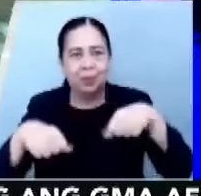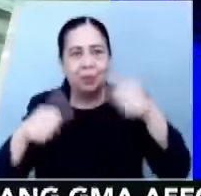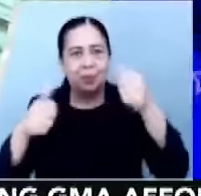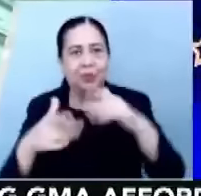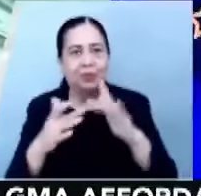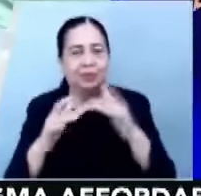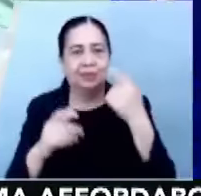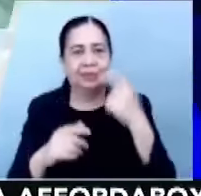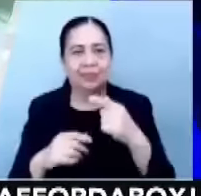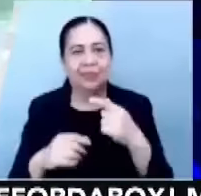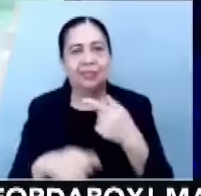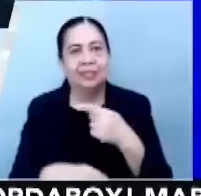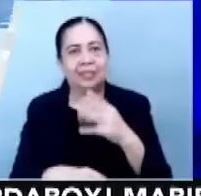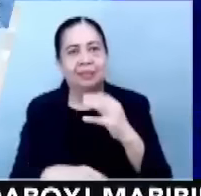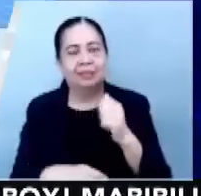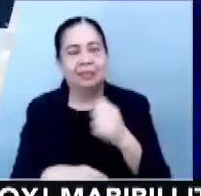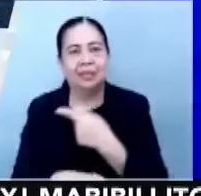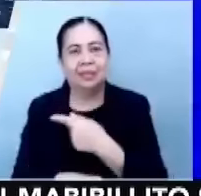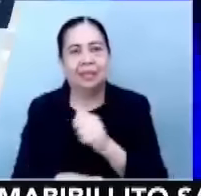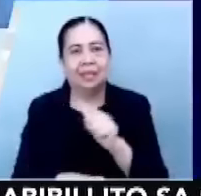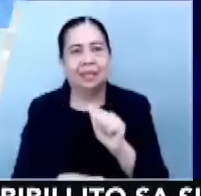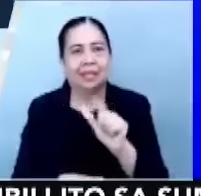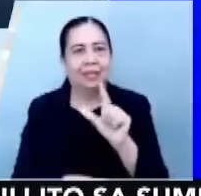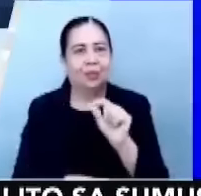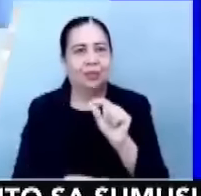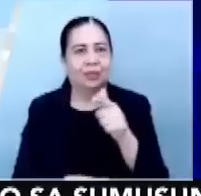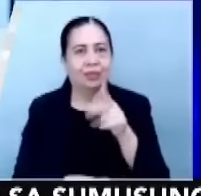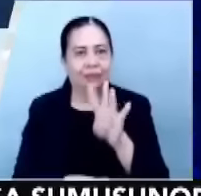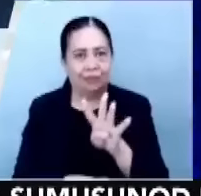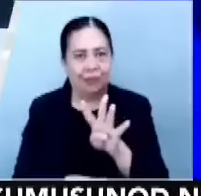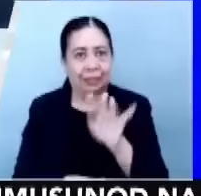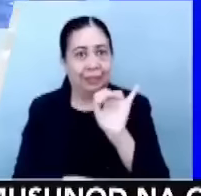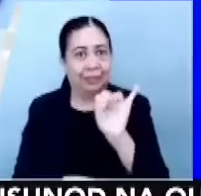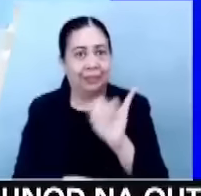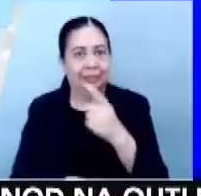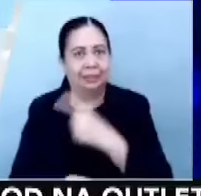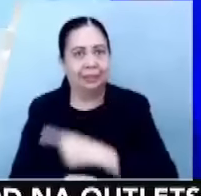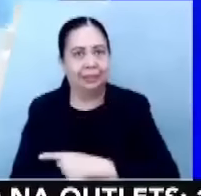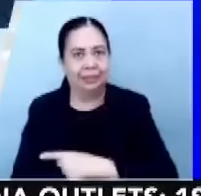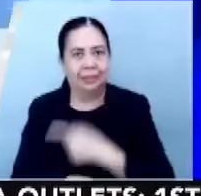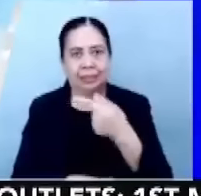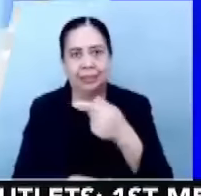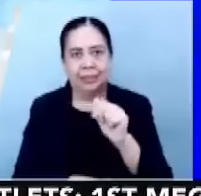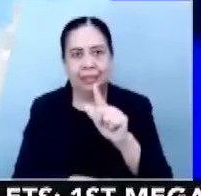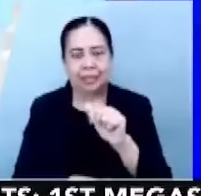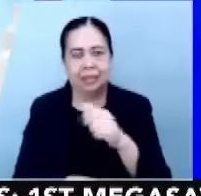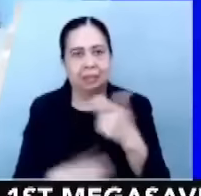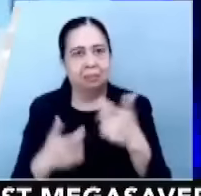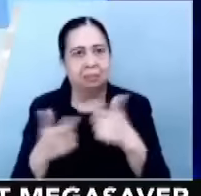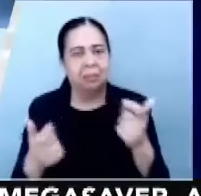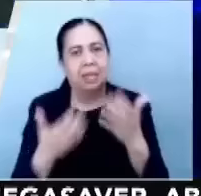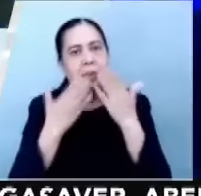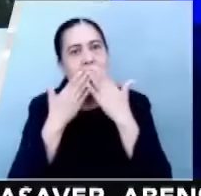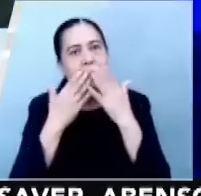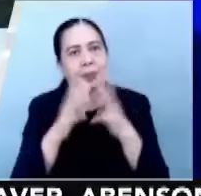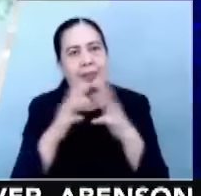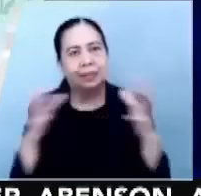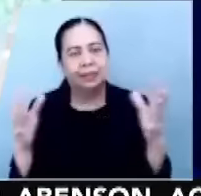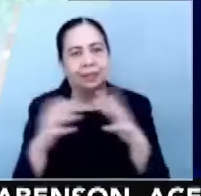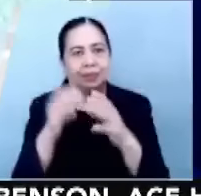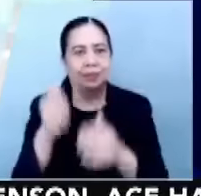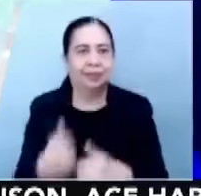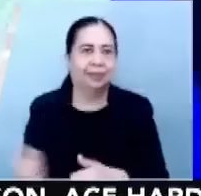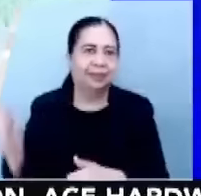Gala 2024. Sa mismong araw pa nga lang ng gala, malaki na ang pasasalamat ng mga namumuno ng